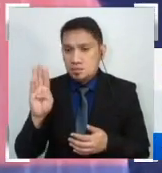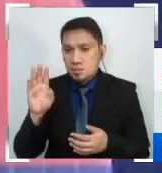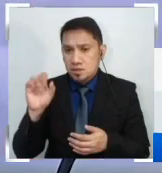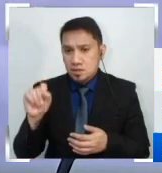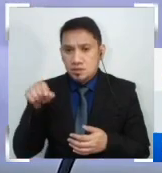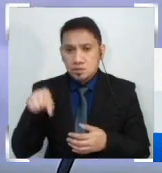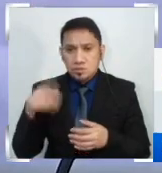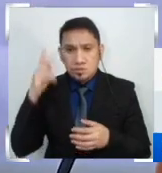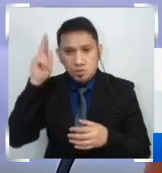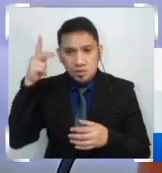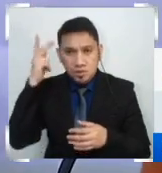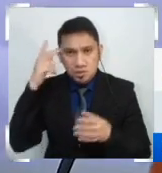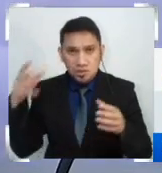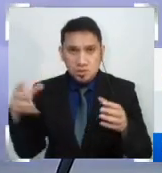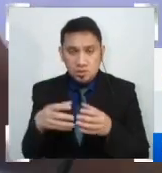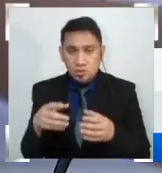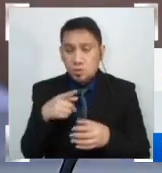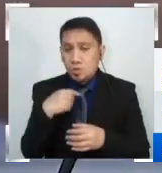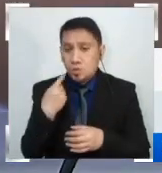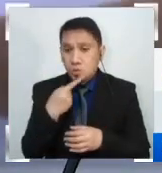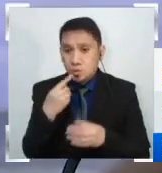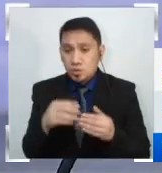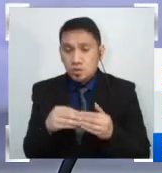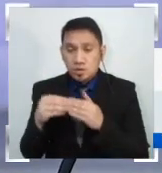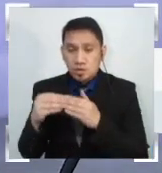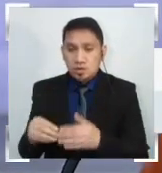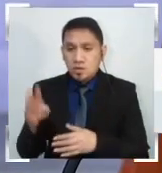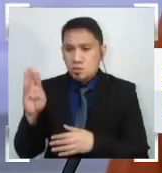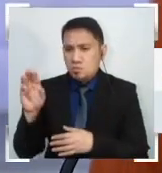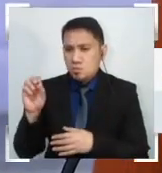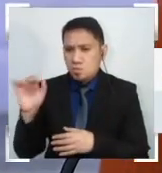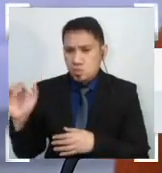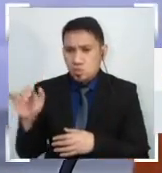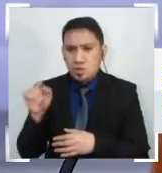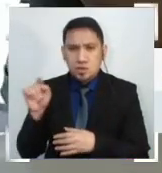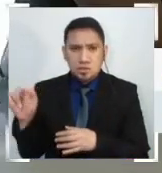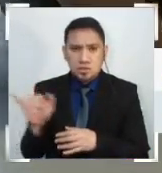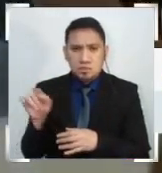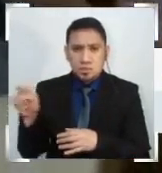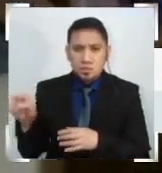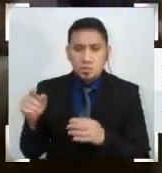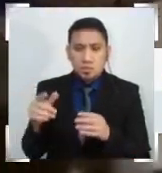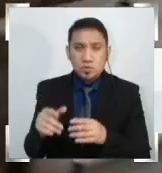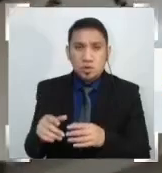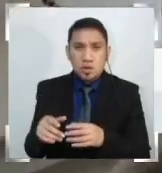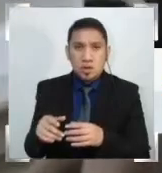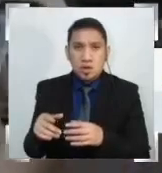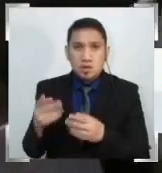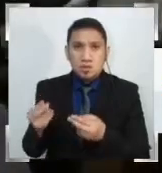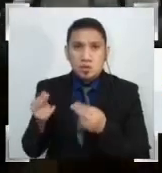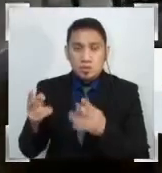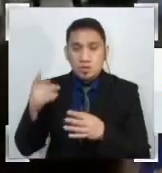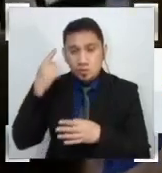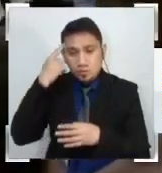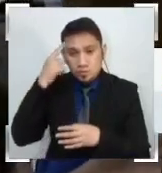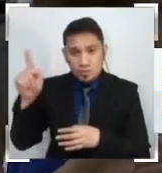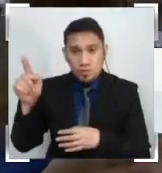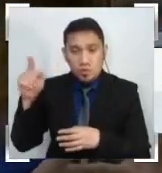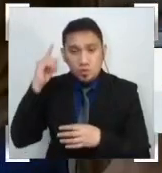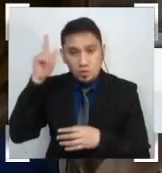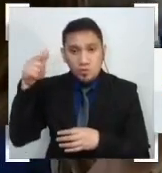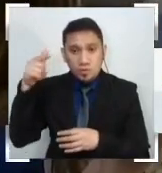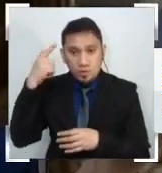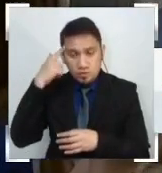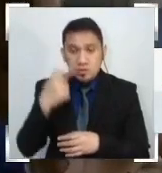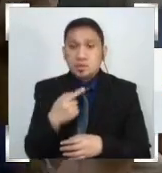pinangungunahan ni First District Representative Doyle Yachon na tumatakbo bilang gobernador. Sa press conference, sinabi ni Pacquiao